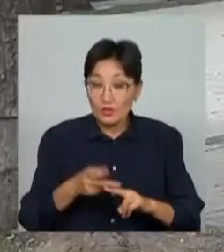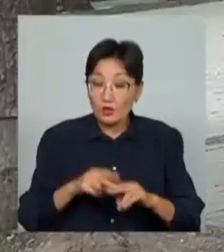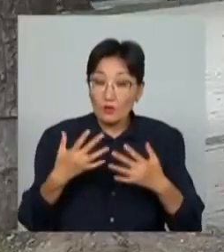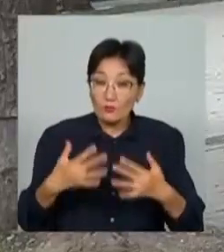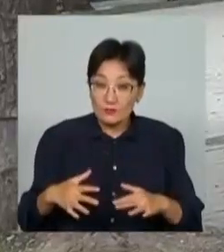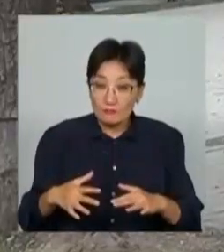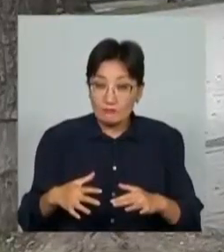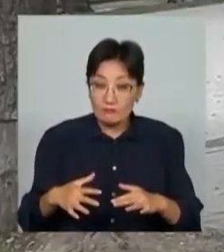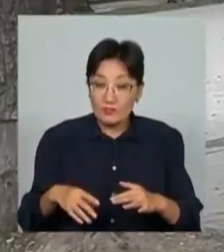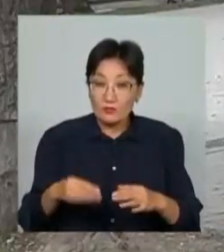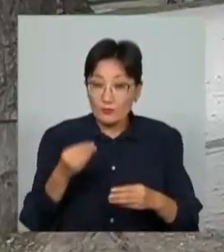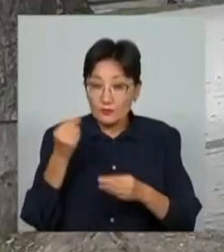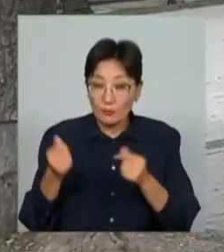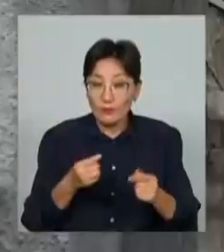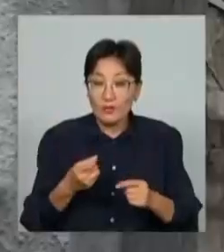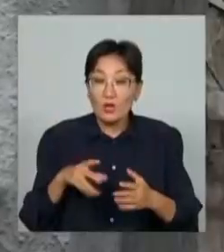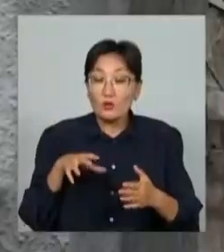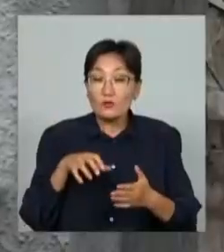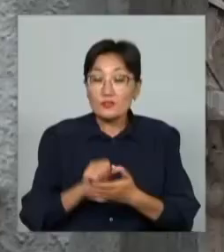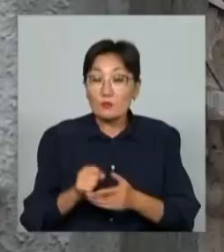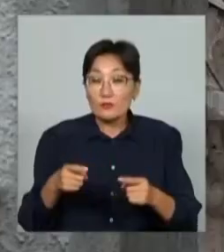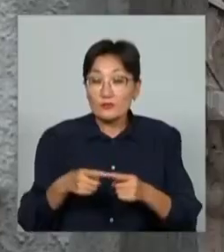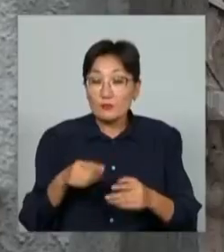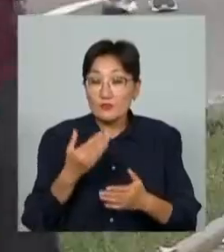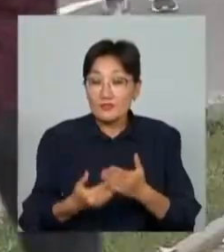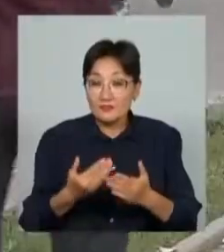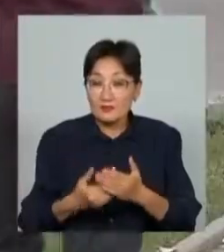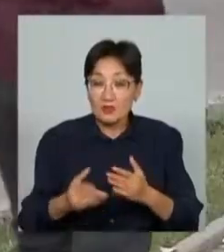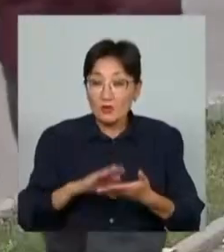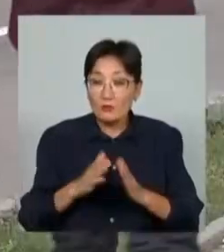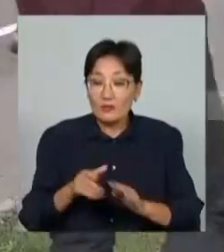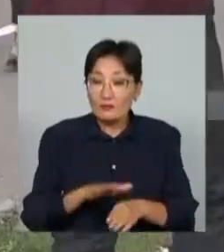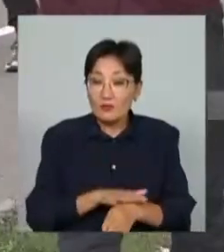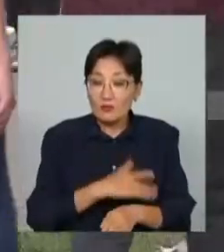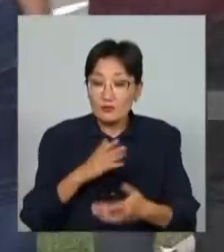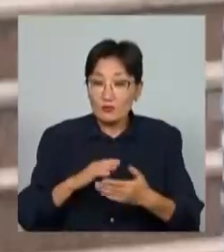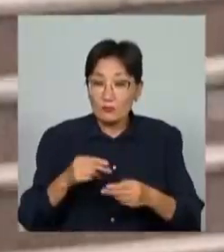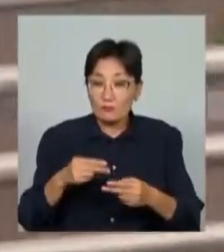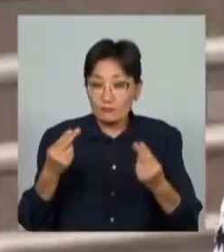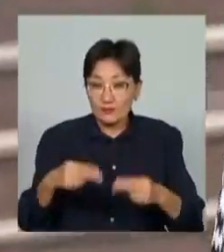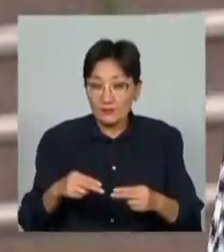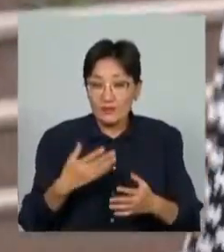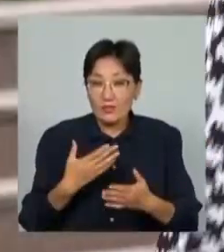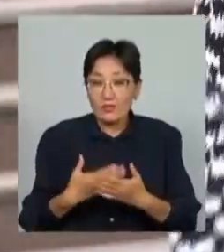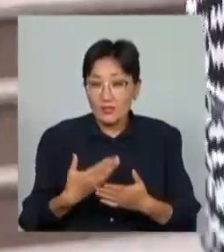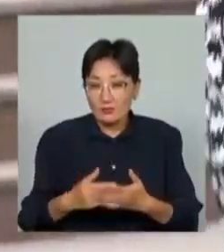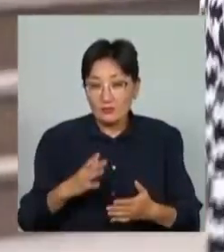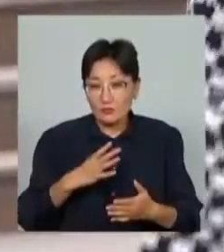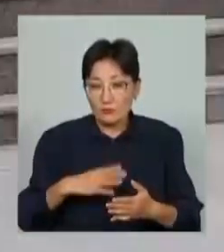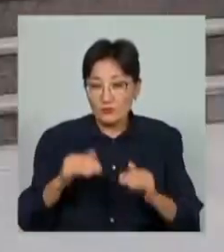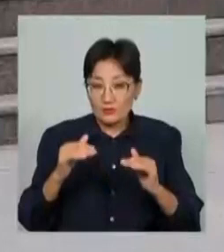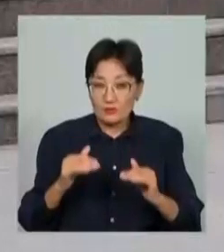уже спекуляция. А тем, кто собирается арендовать жилье, эксперты советуют не заключать долгосрочных сделок, а дождаться прогнозируемого